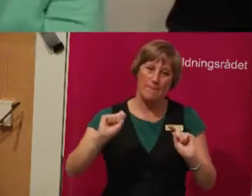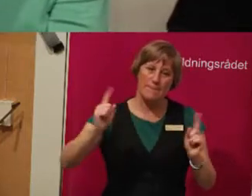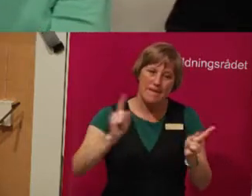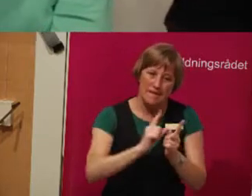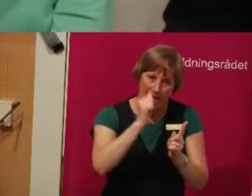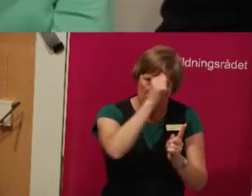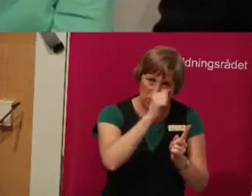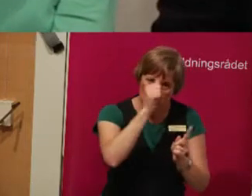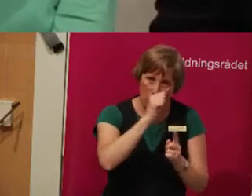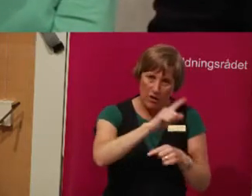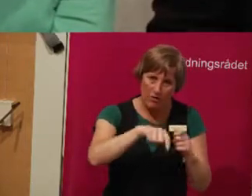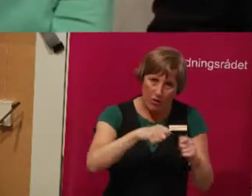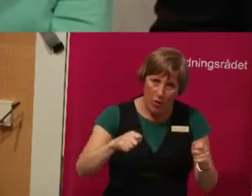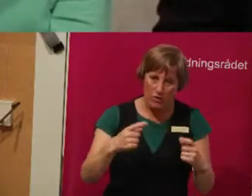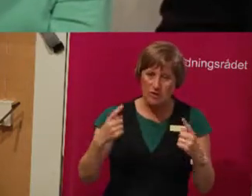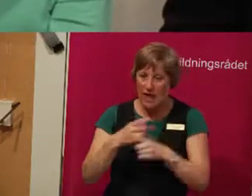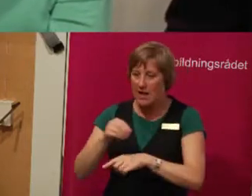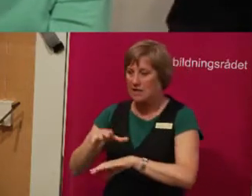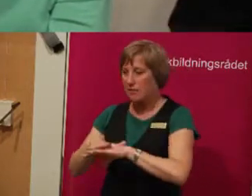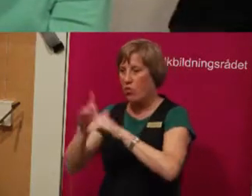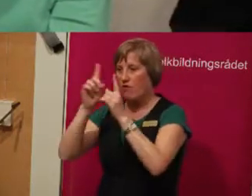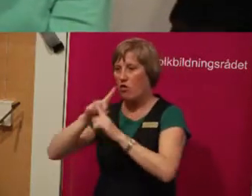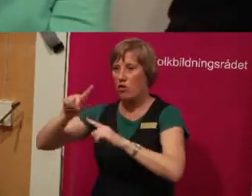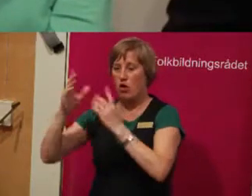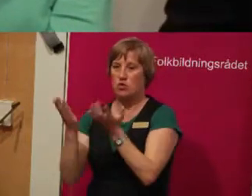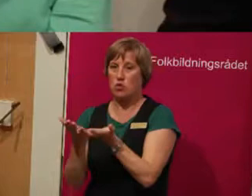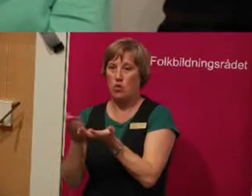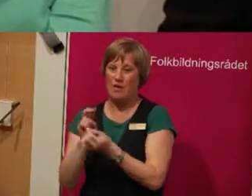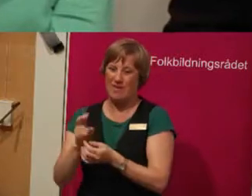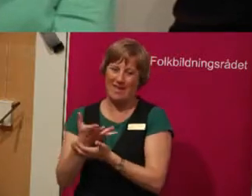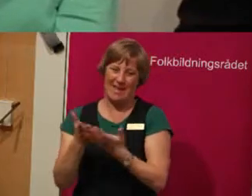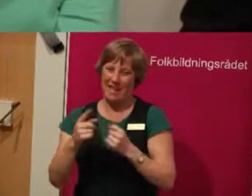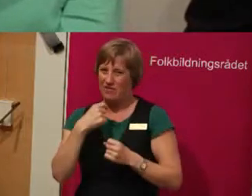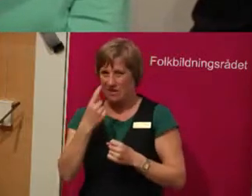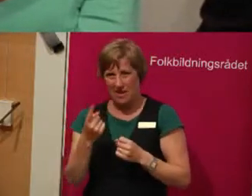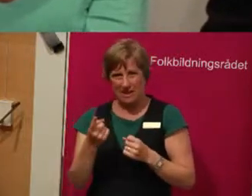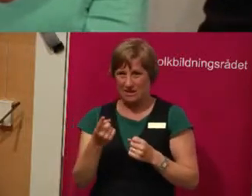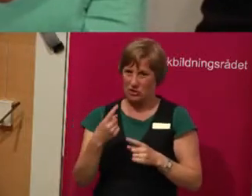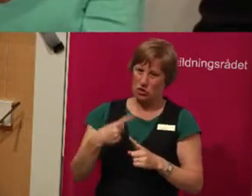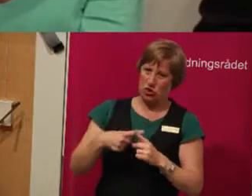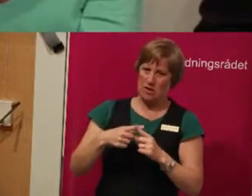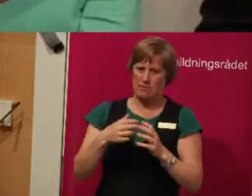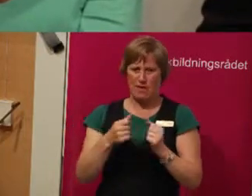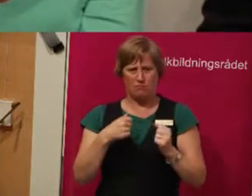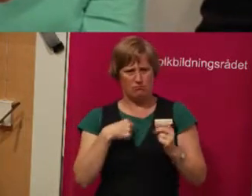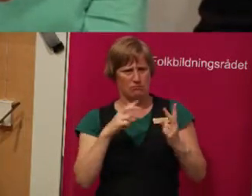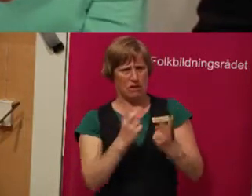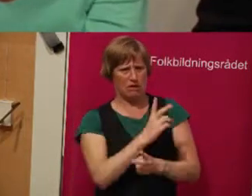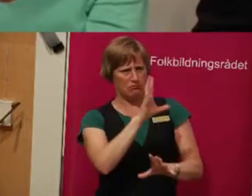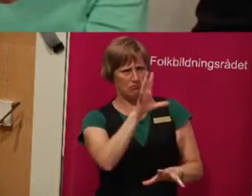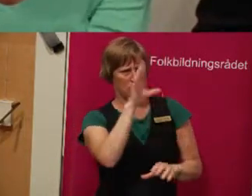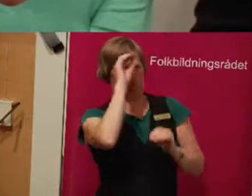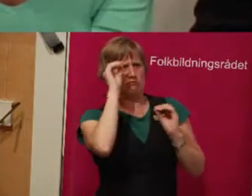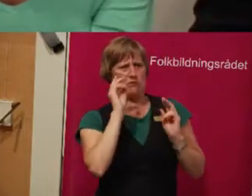lägga mer på folkhögskolornas. Det är ingen som har sagt det riktigt tydligt utåt, men jag har liksom börjat att